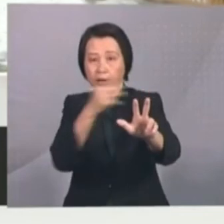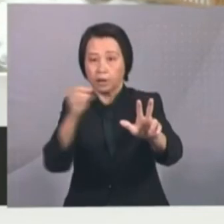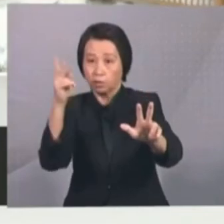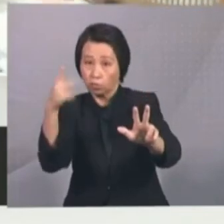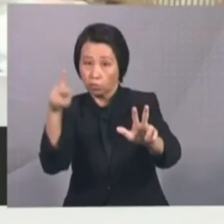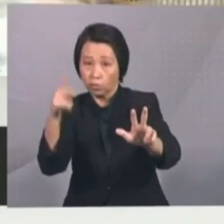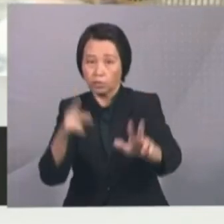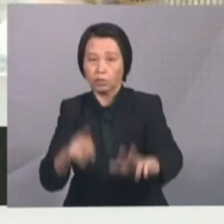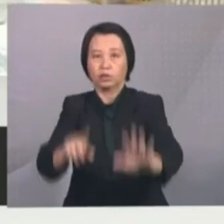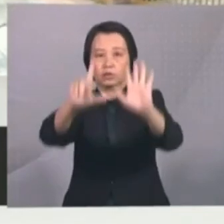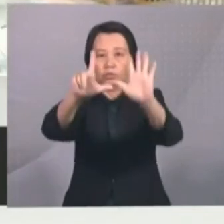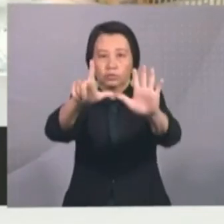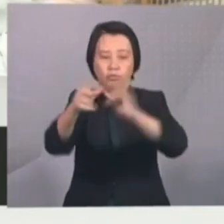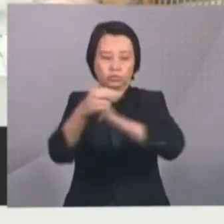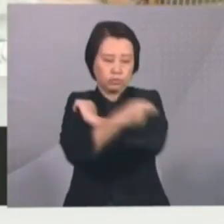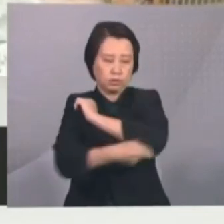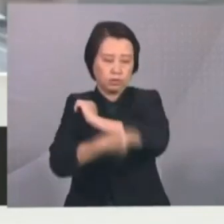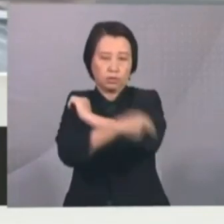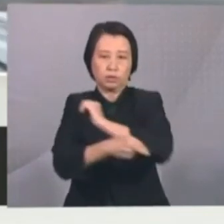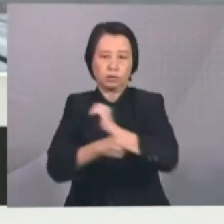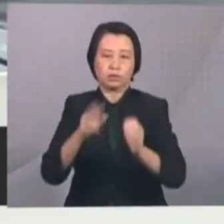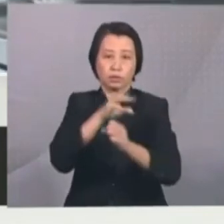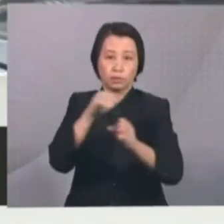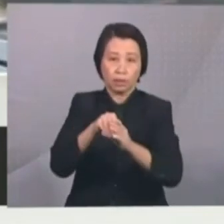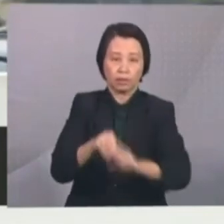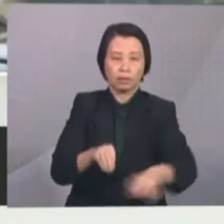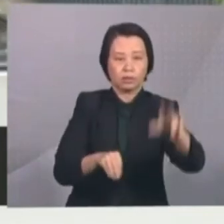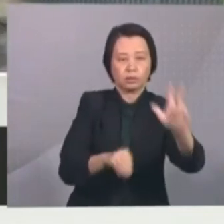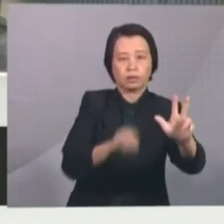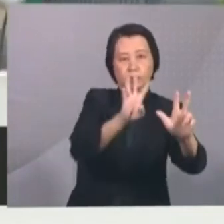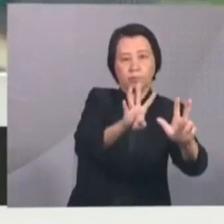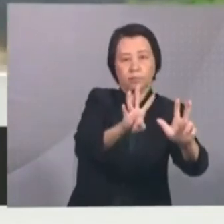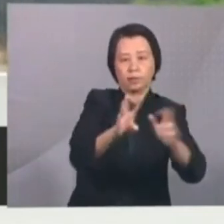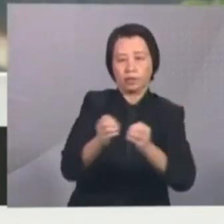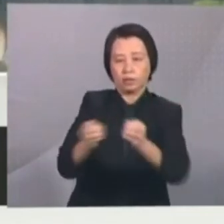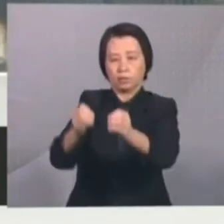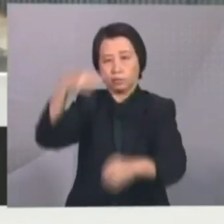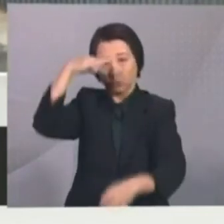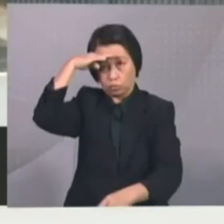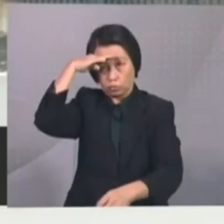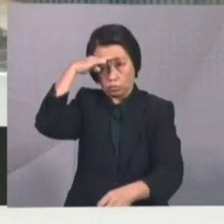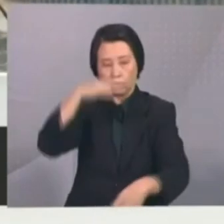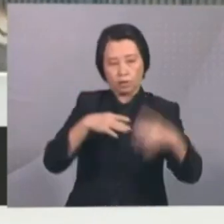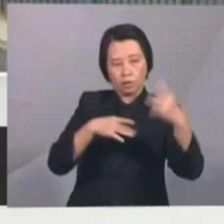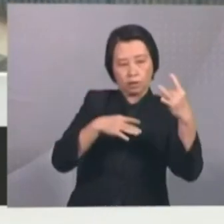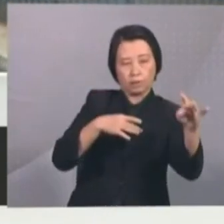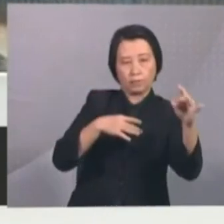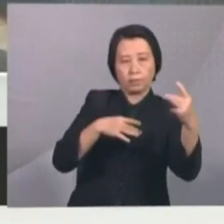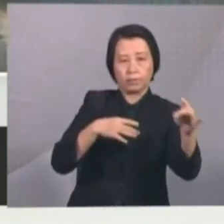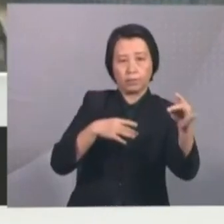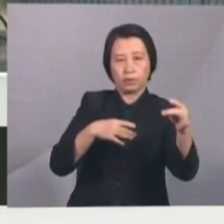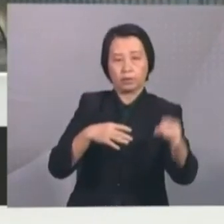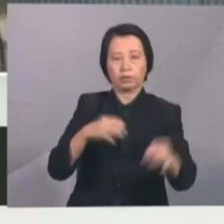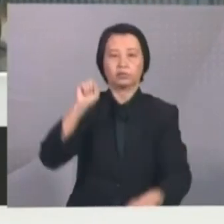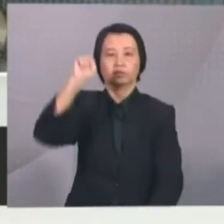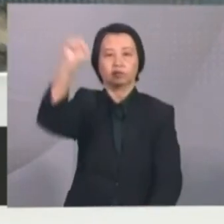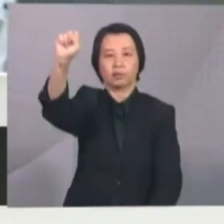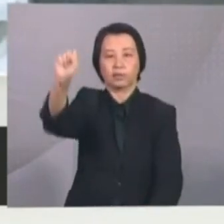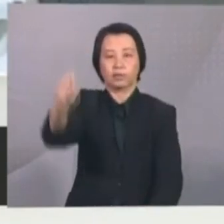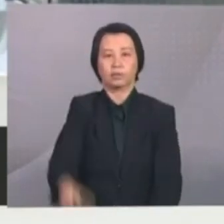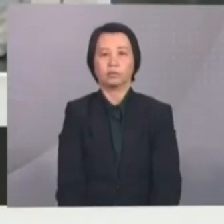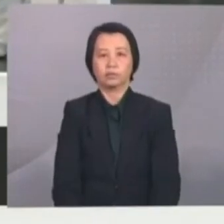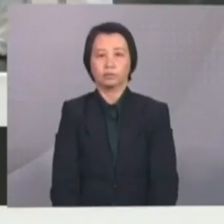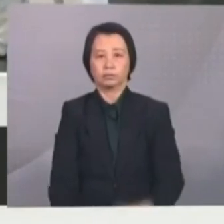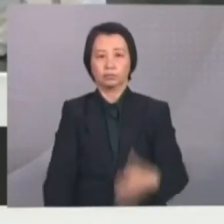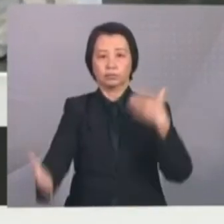di 7 Negeri termasuk 34 operasi di Johor dan 18 operasi di Sabah